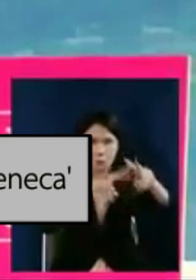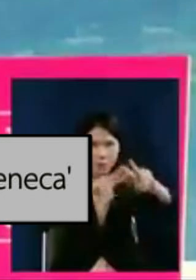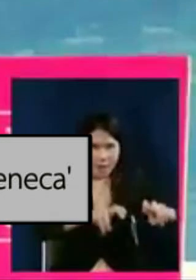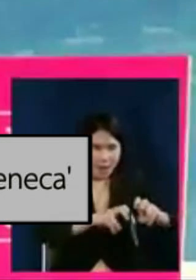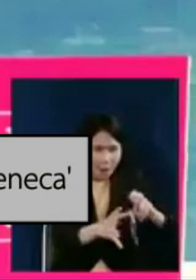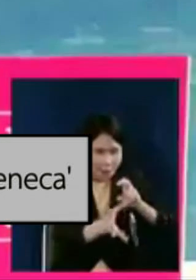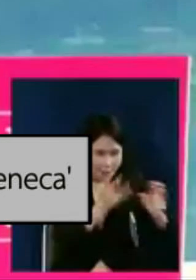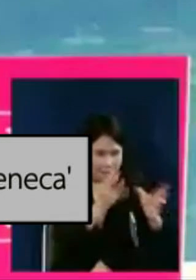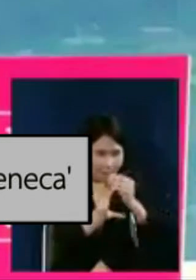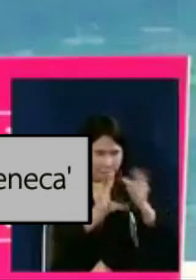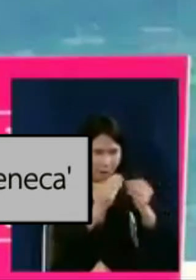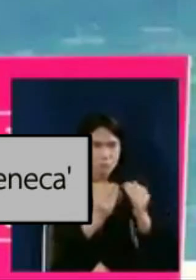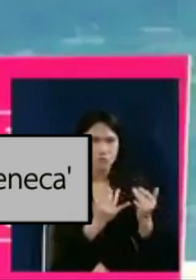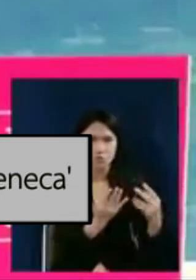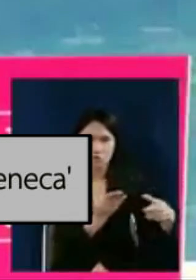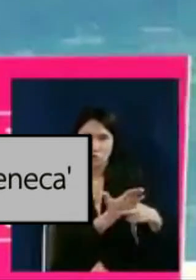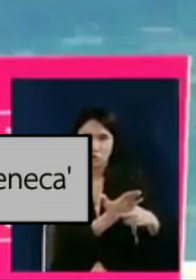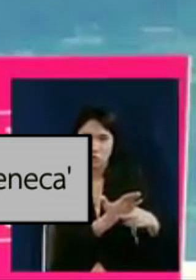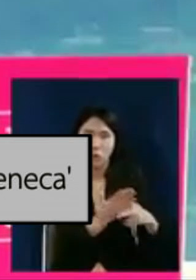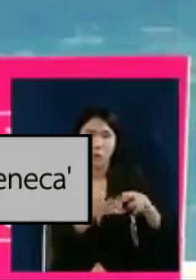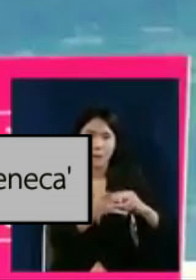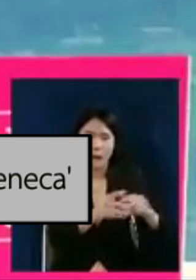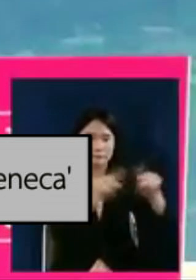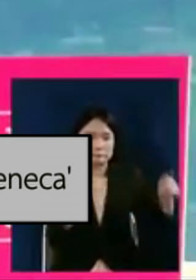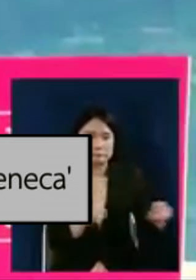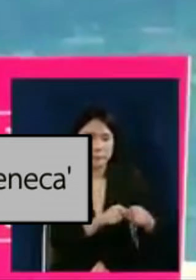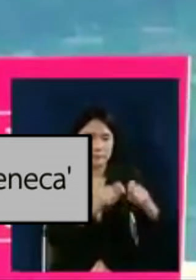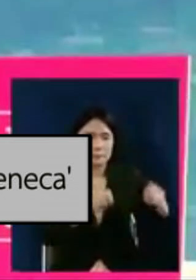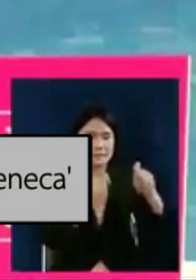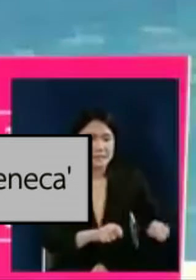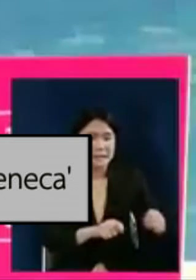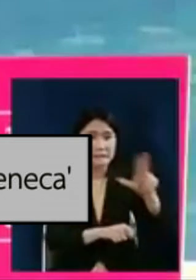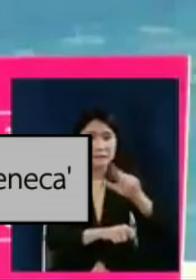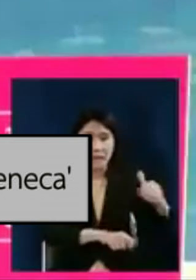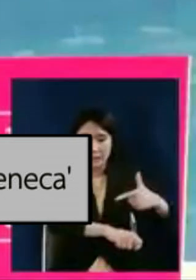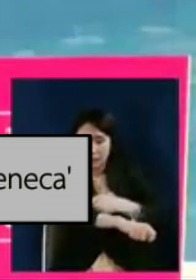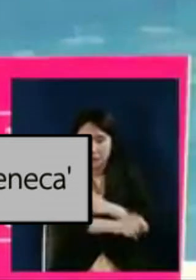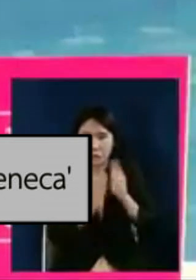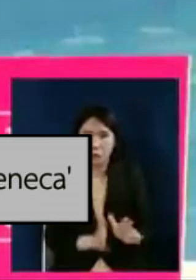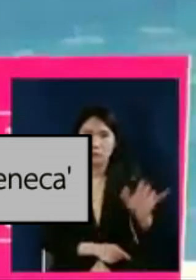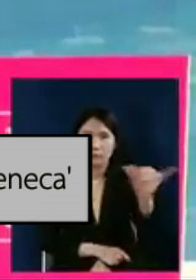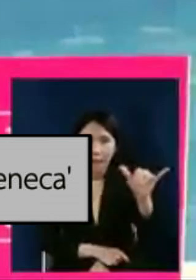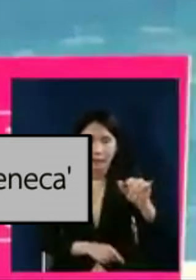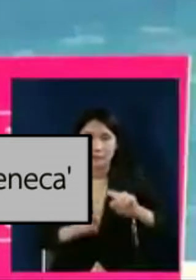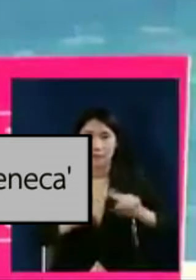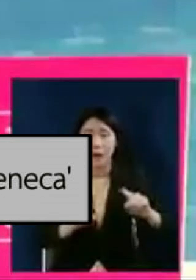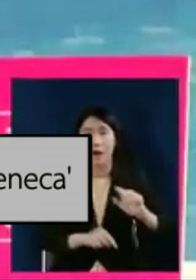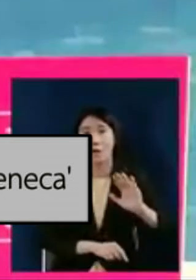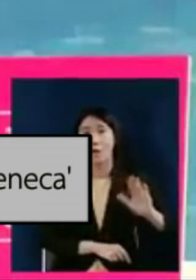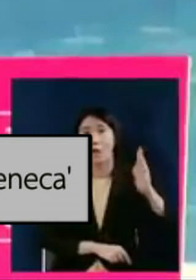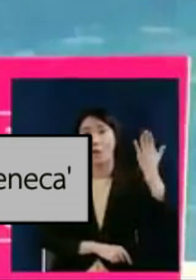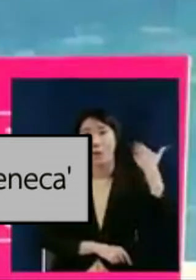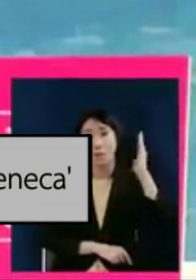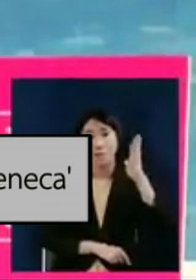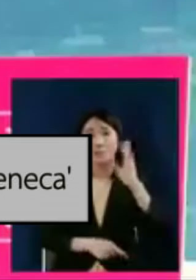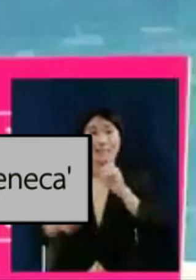ศาลยังไม่มีการอนุมัติให้ใช้ในคนนะครับได้ของจอและฉันจะต่างกับแลคซีนของแอสซาซิลิ